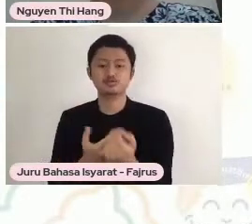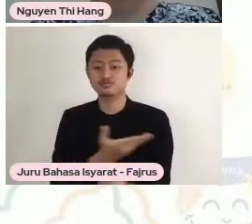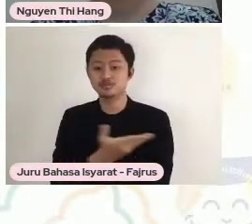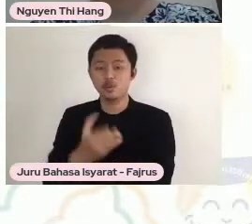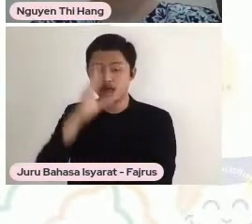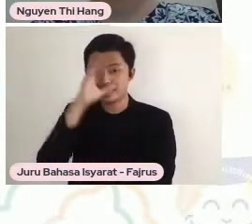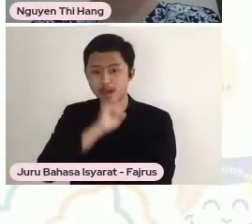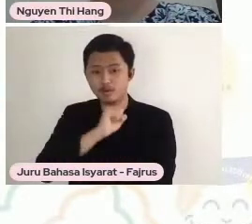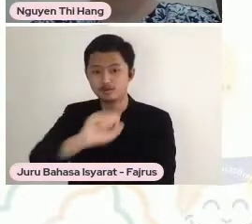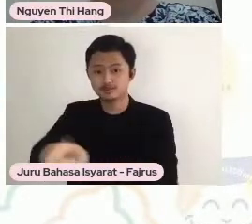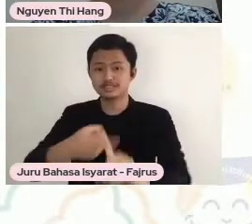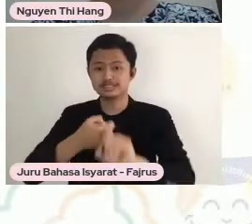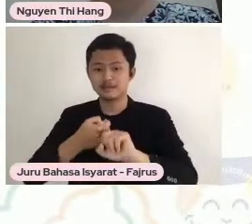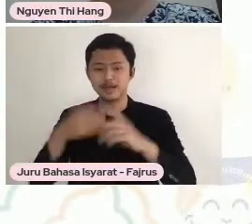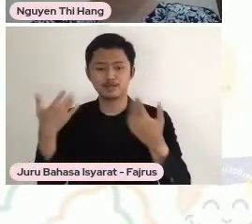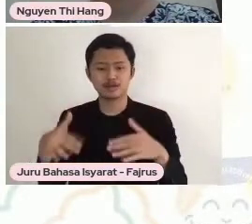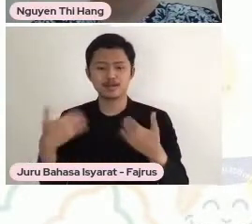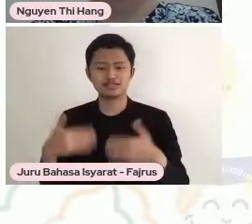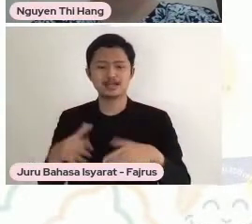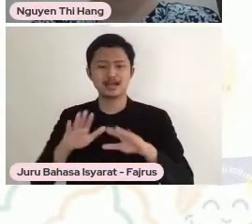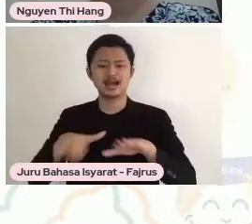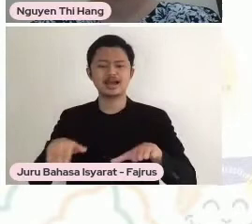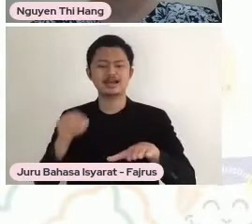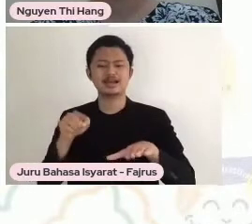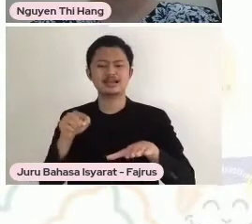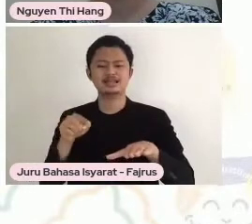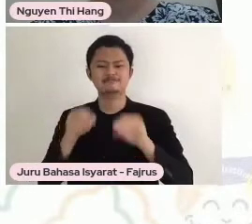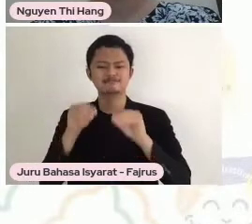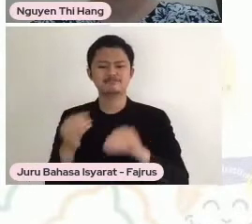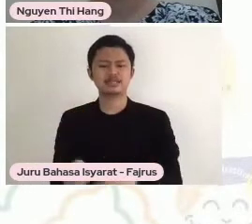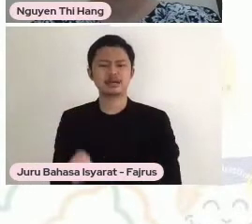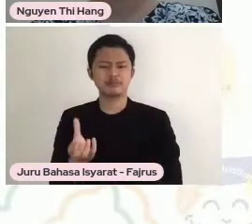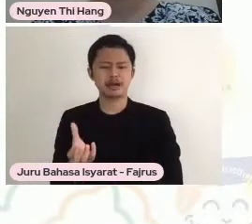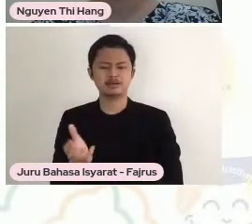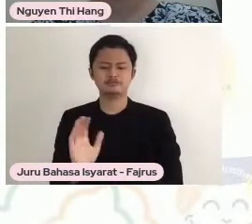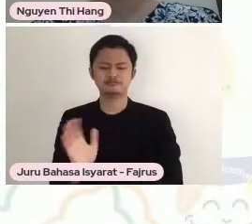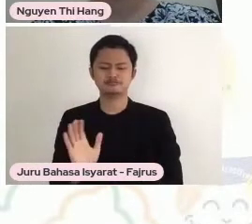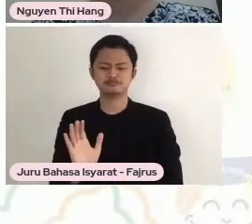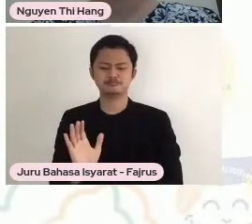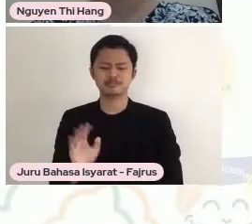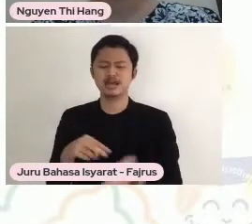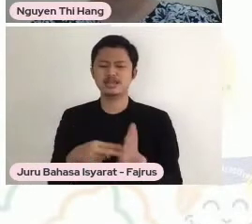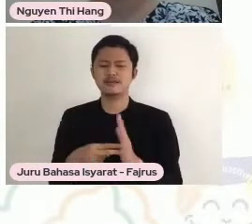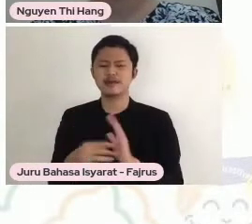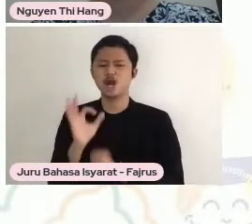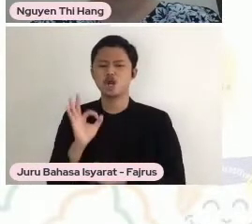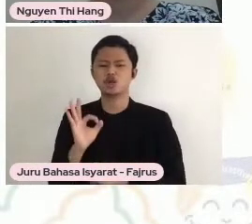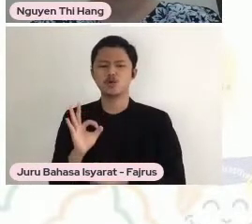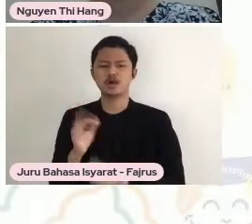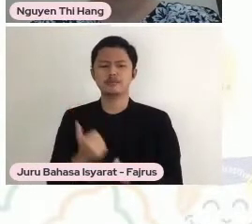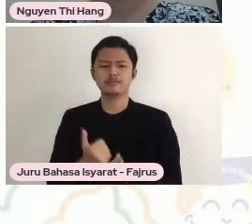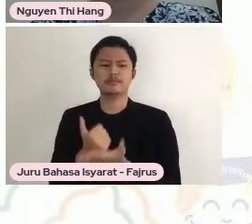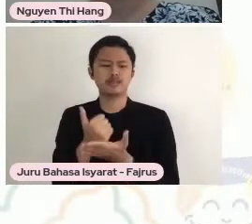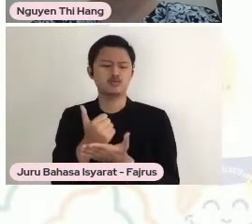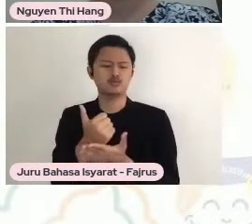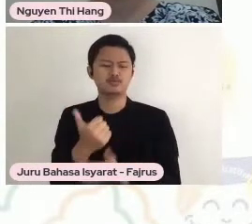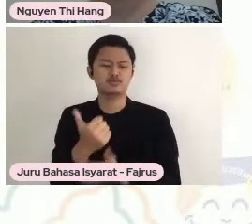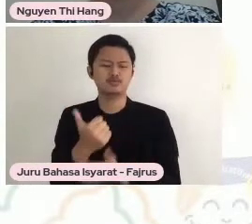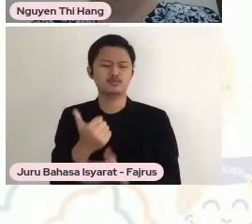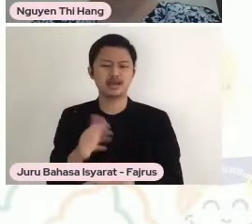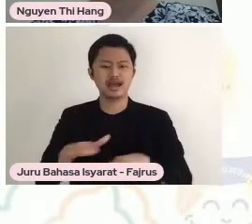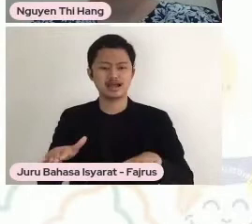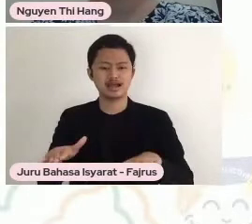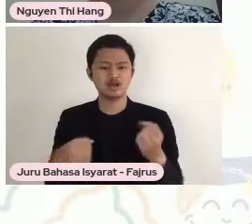mengajar anak-anak luar biasa ini tidak mudah. Oleh karena itu, orang tua harus membantu mendukung anak-anaknya di rumah untuk